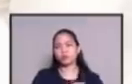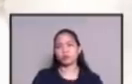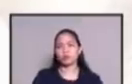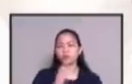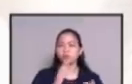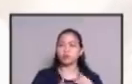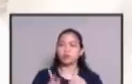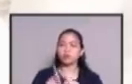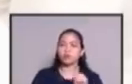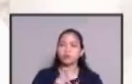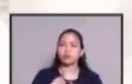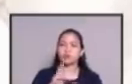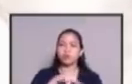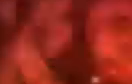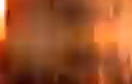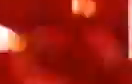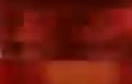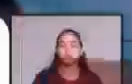residents of Metro Manila.